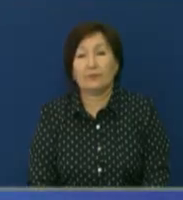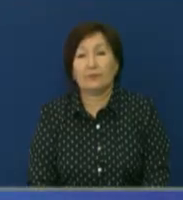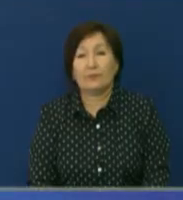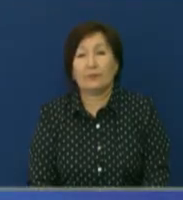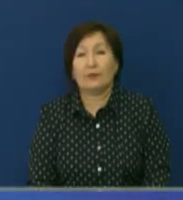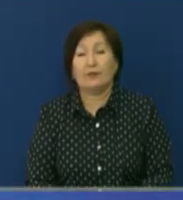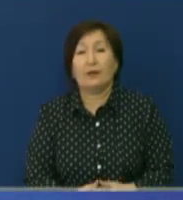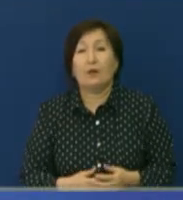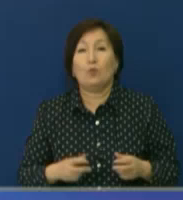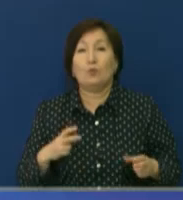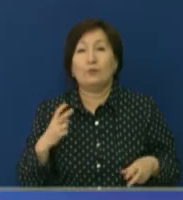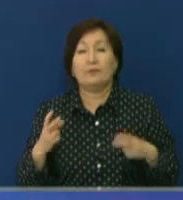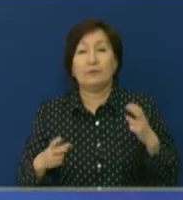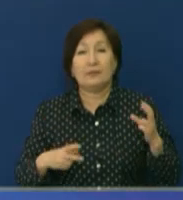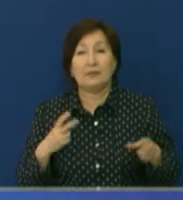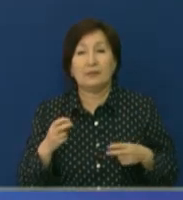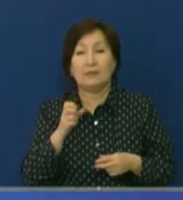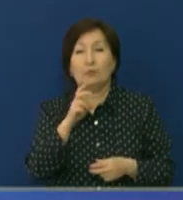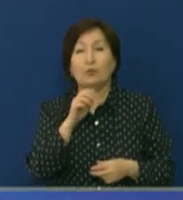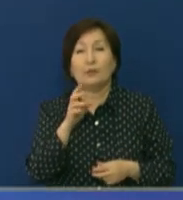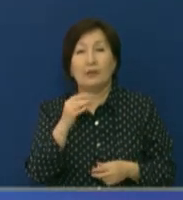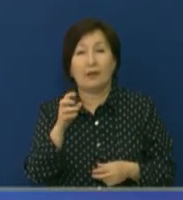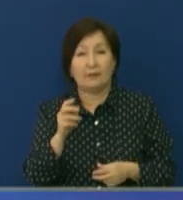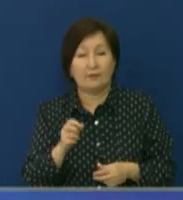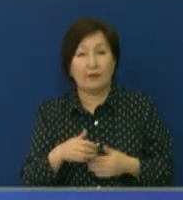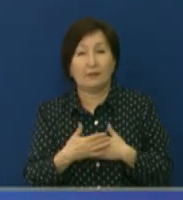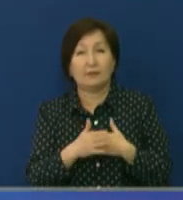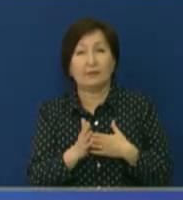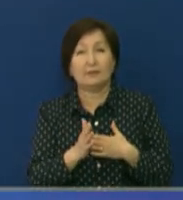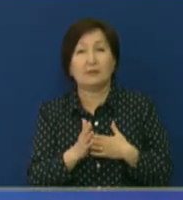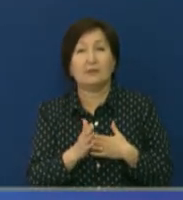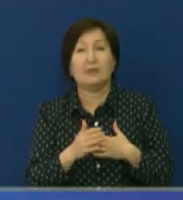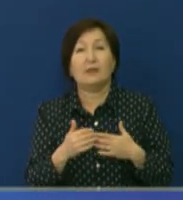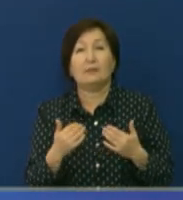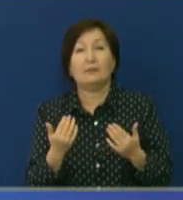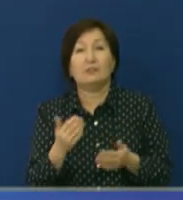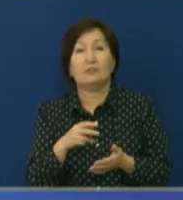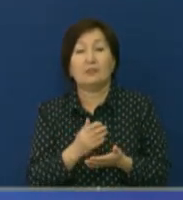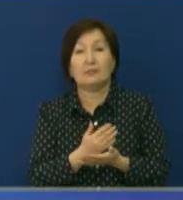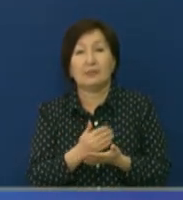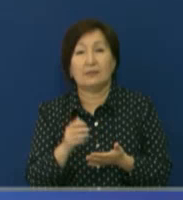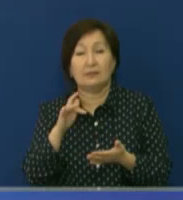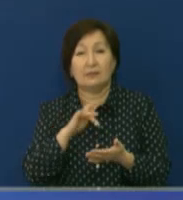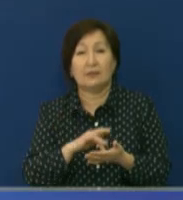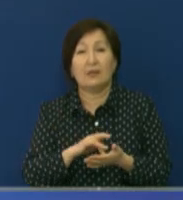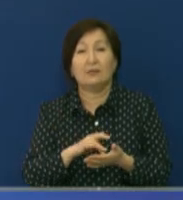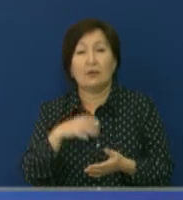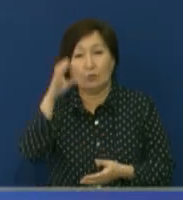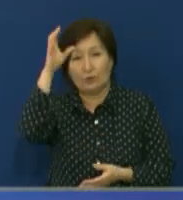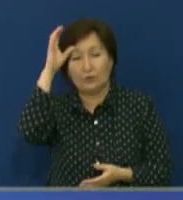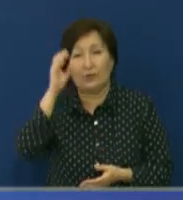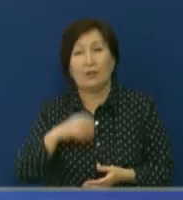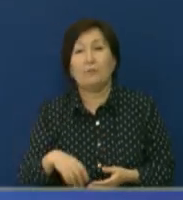университете алихан букейханов открылся центр ономастические научных исследований научный центр всесторонне изучают economic у